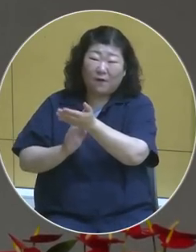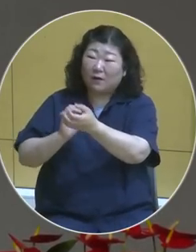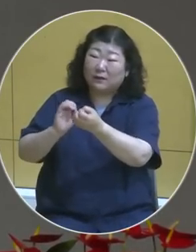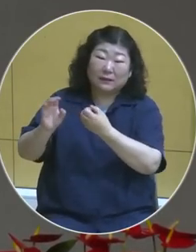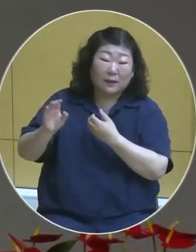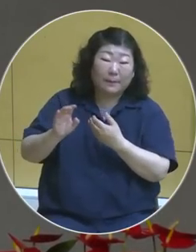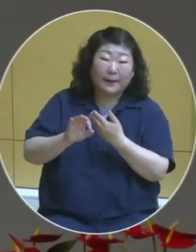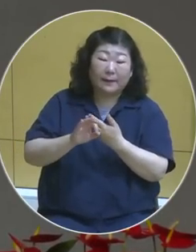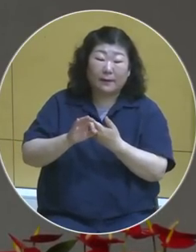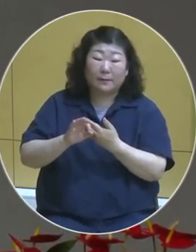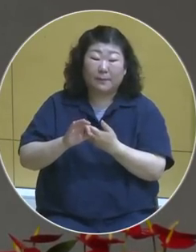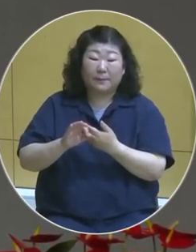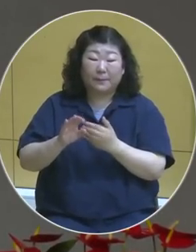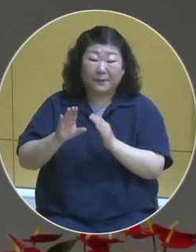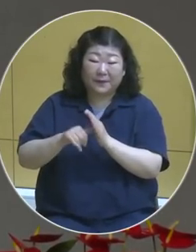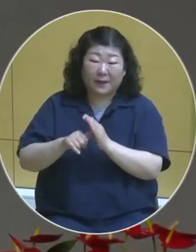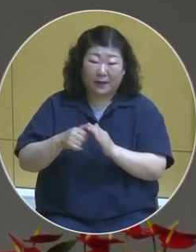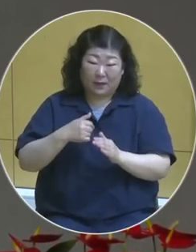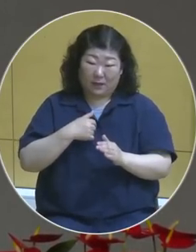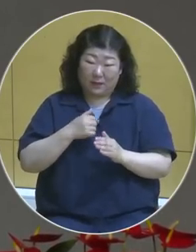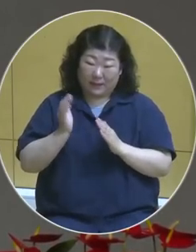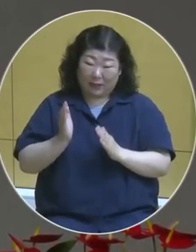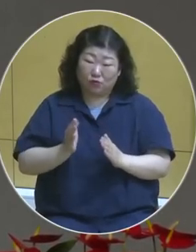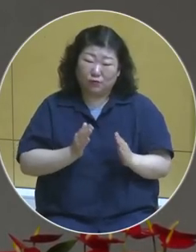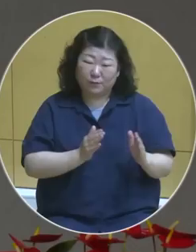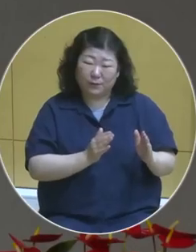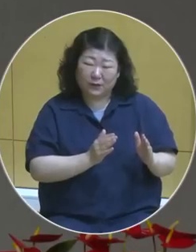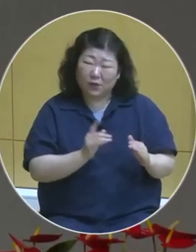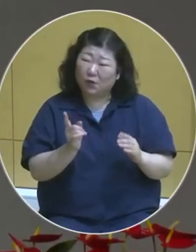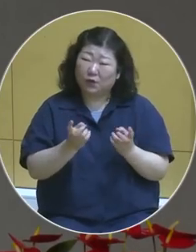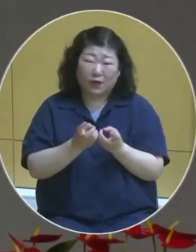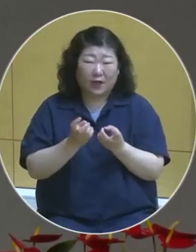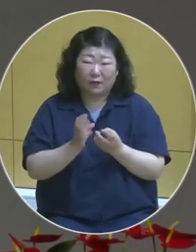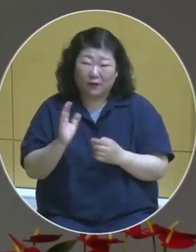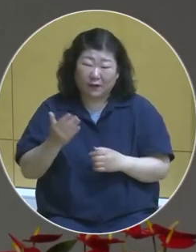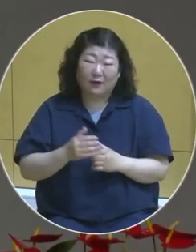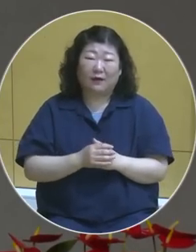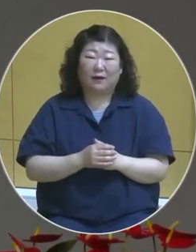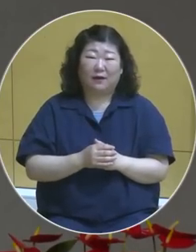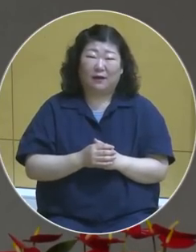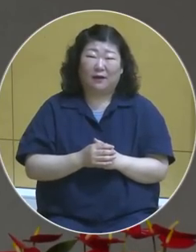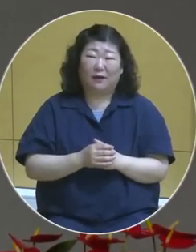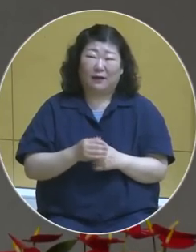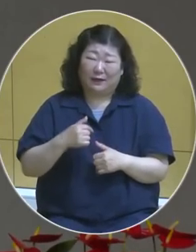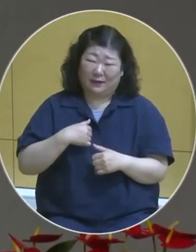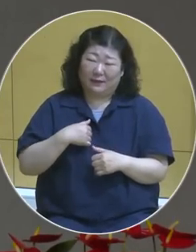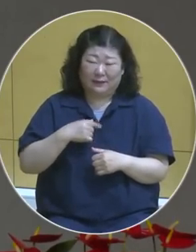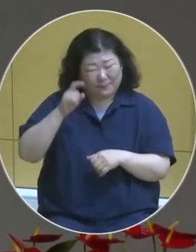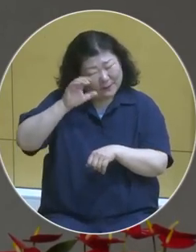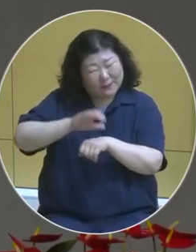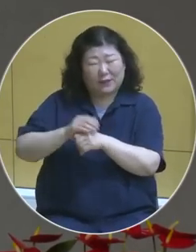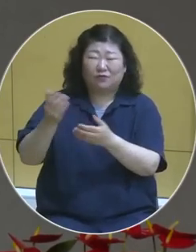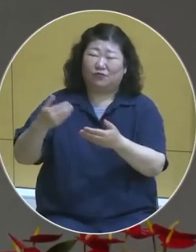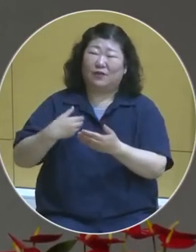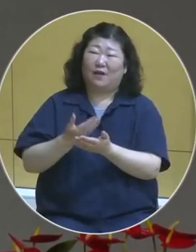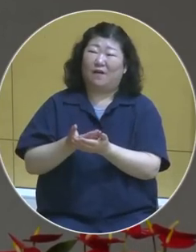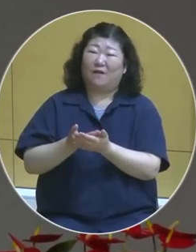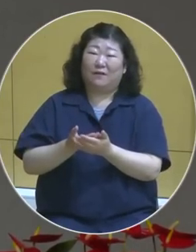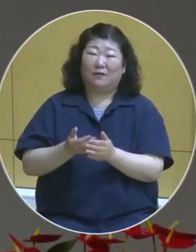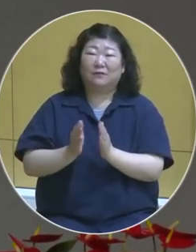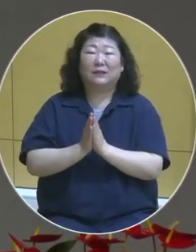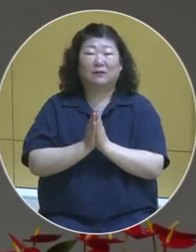때 하나님이 기도의 응답에 준비하는 삶을 어떻게 살아야 될까요? 저에게 지혜를 달라고.